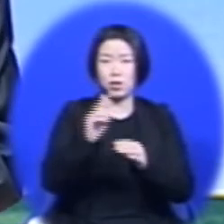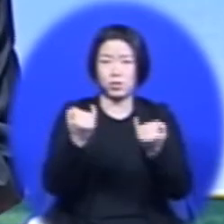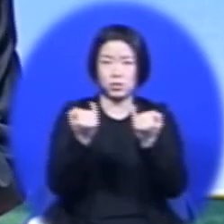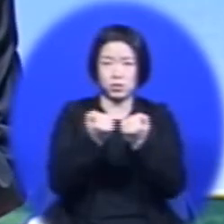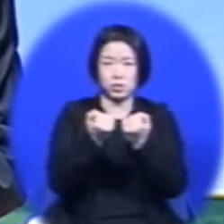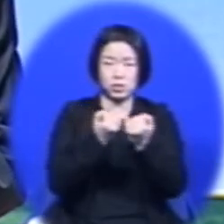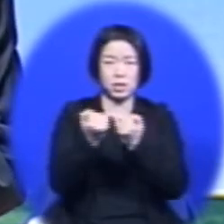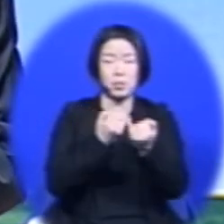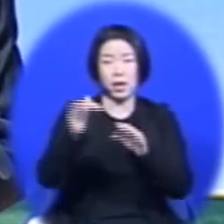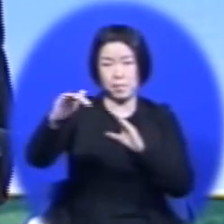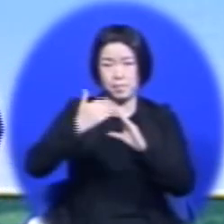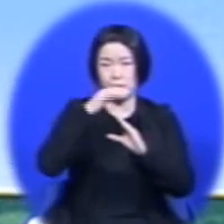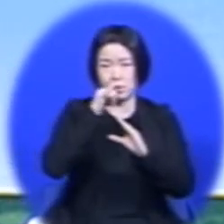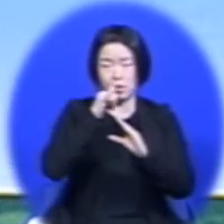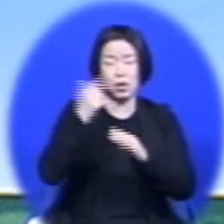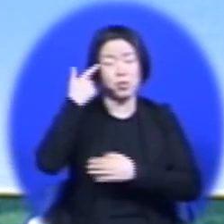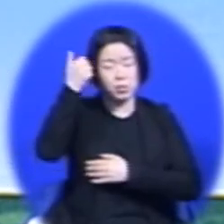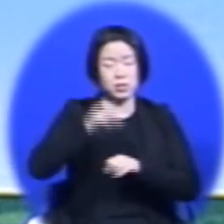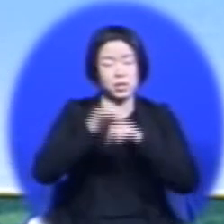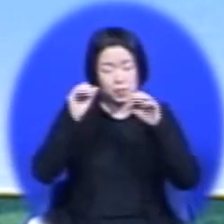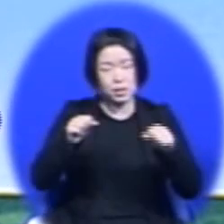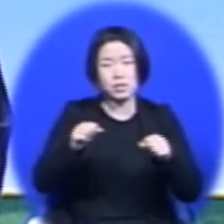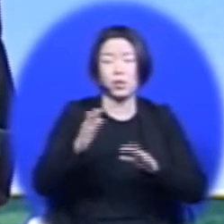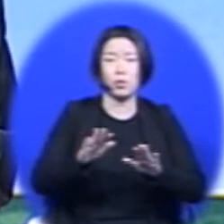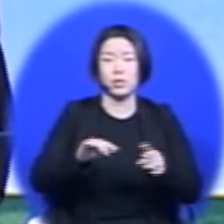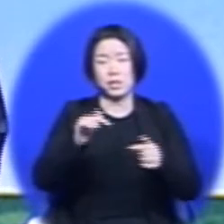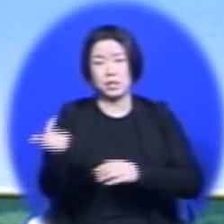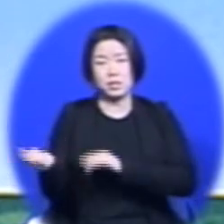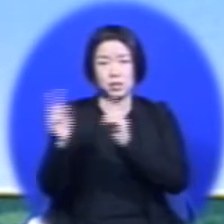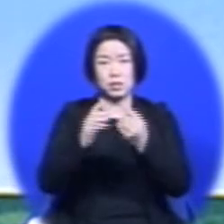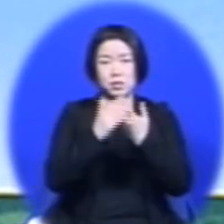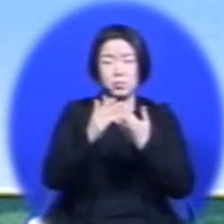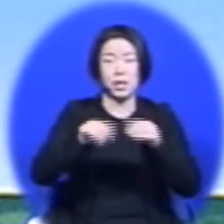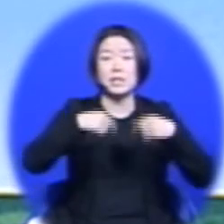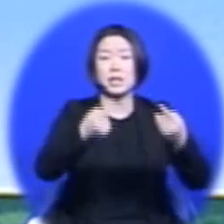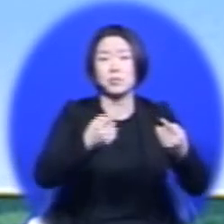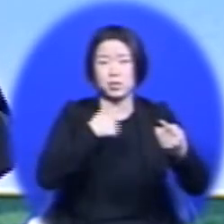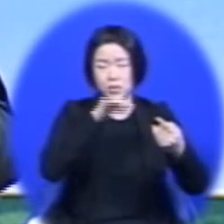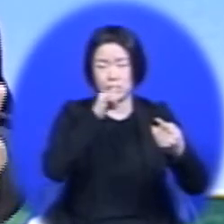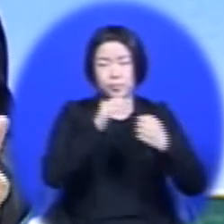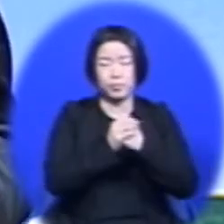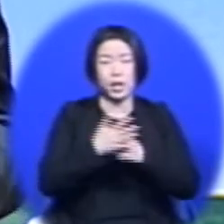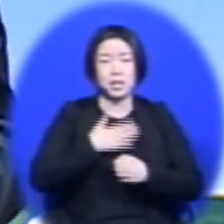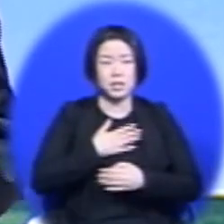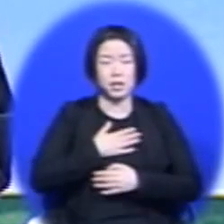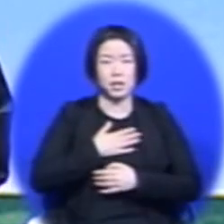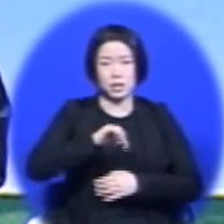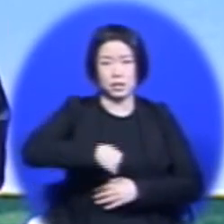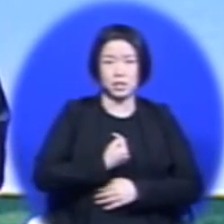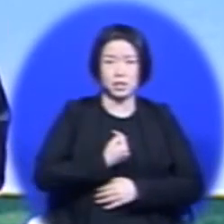메일을 보냈습니다. 목사님 안녕하세요. 저는 오늘 저녁 집회에 참석했었습니다. 그동안 저는 저 자신에게